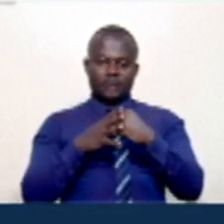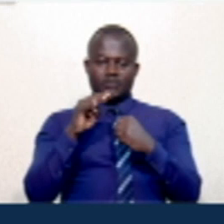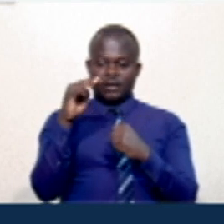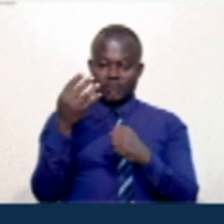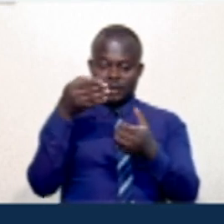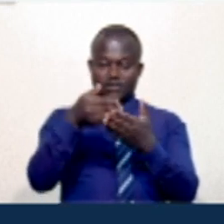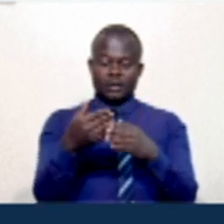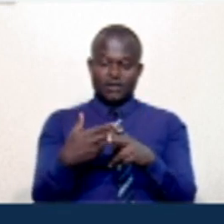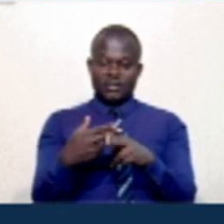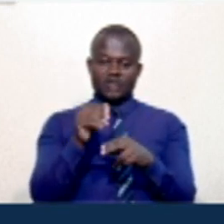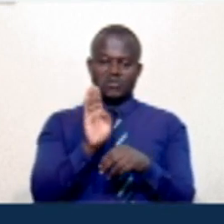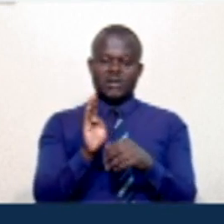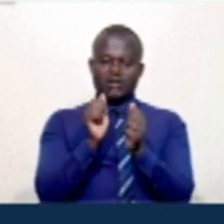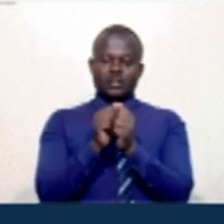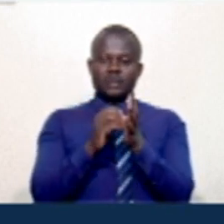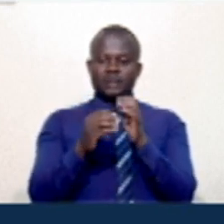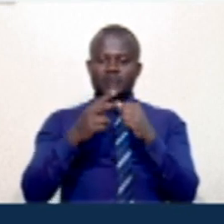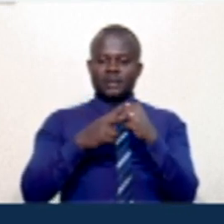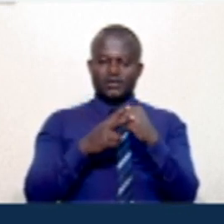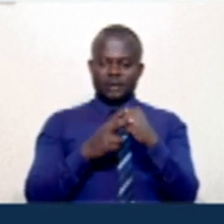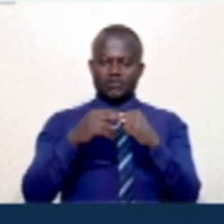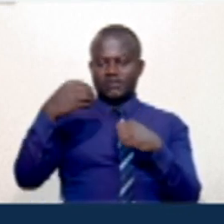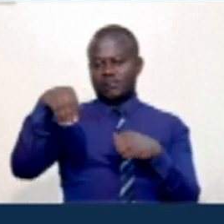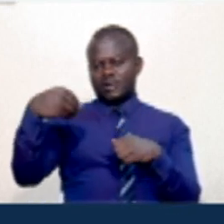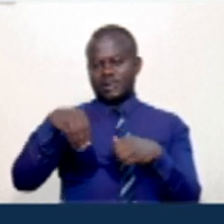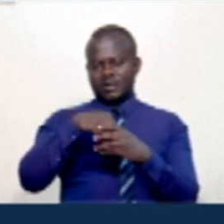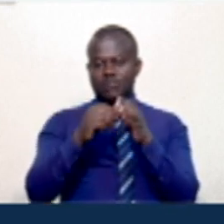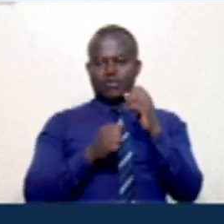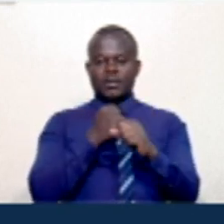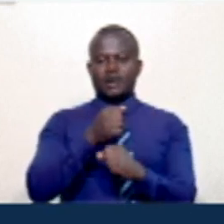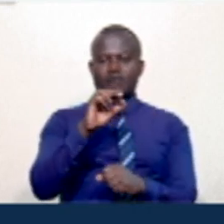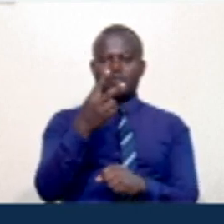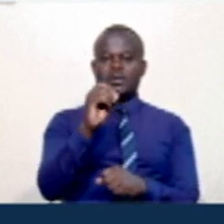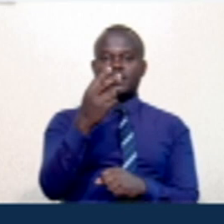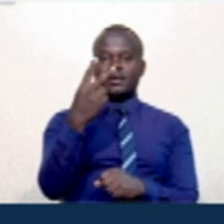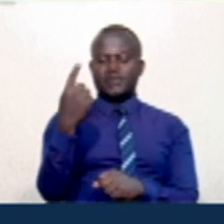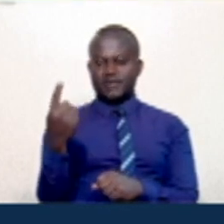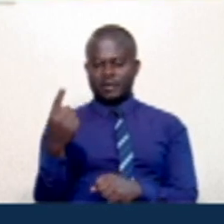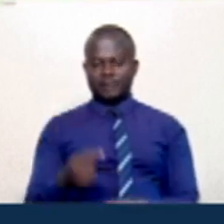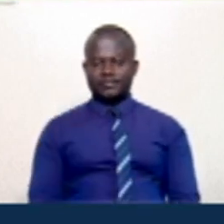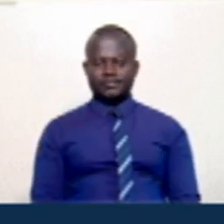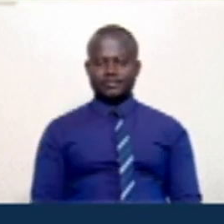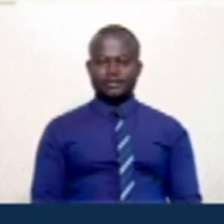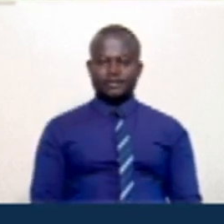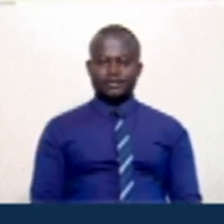1994 ugera kuri miliyari 17 z'amadolari muri 2021. Kwizera Bosco mu mujyi wa Kigali.